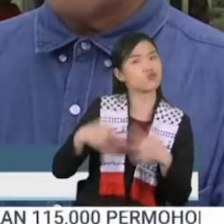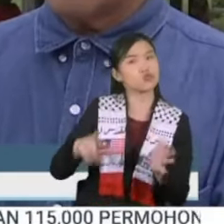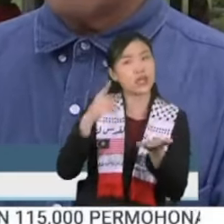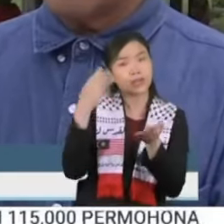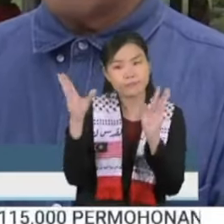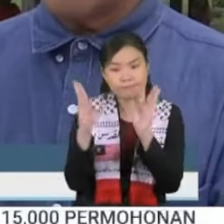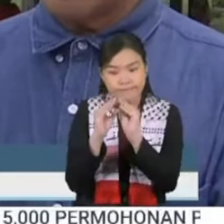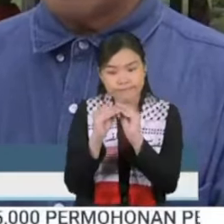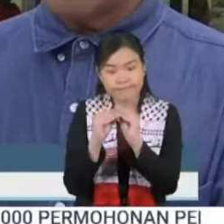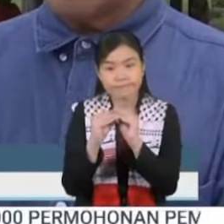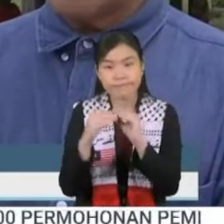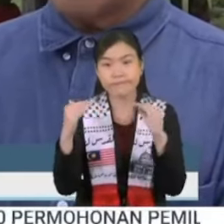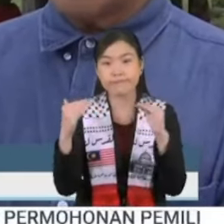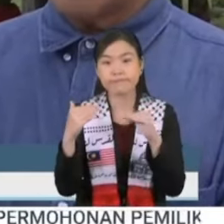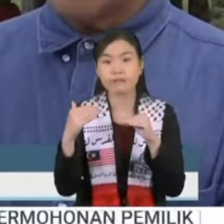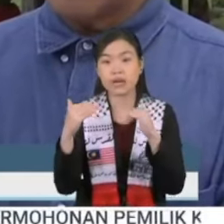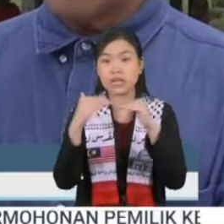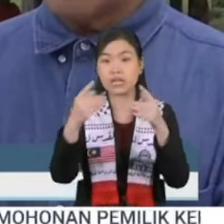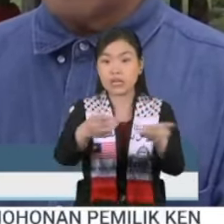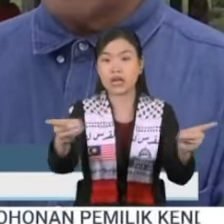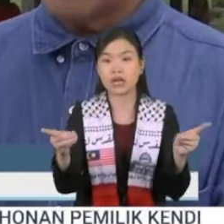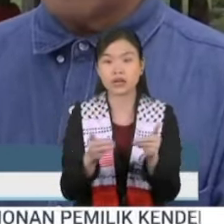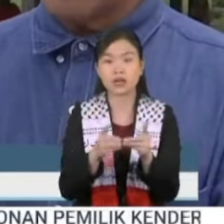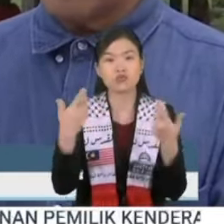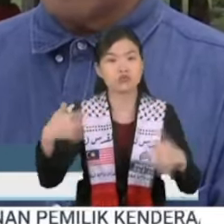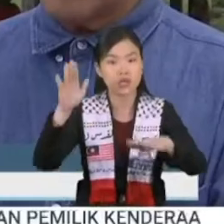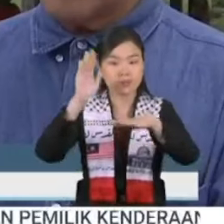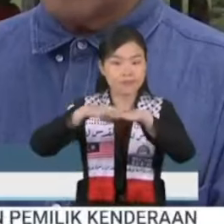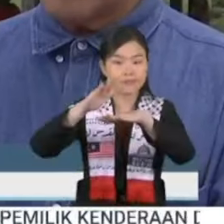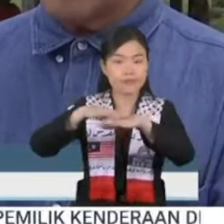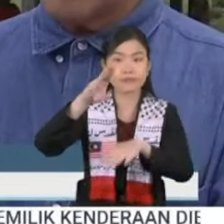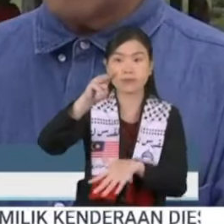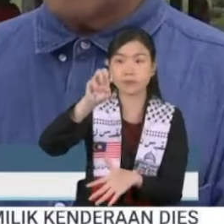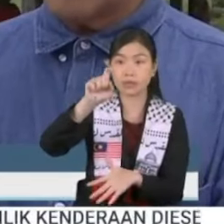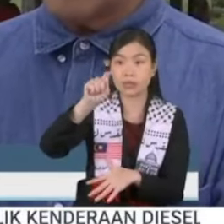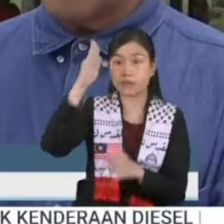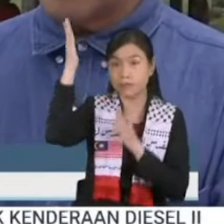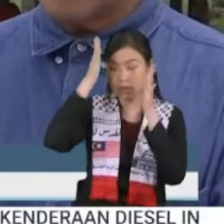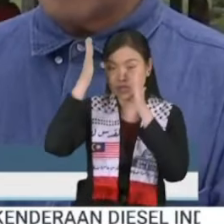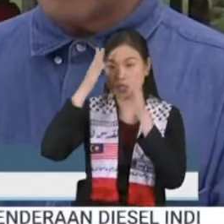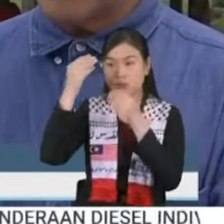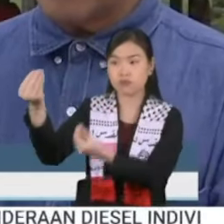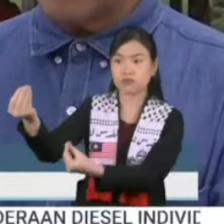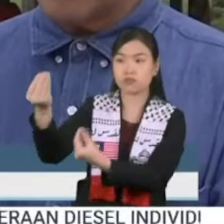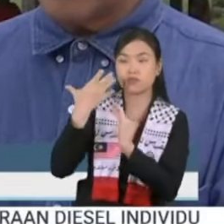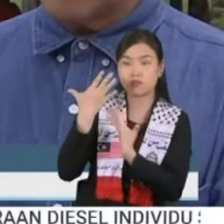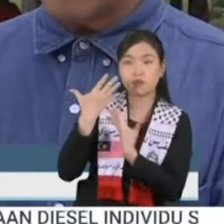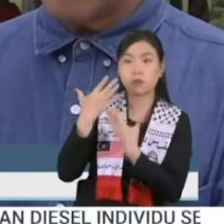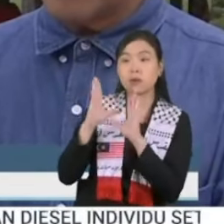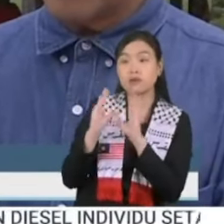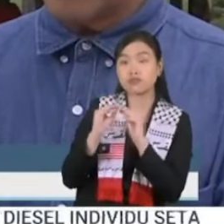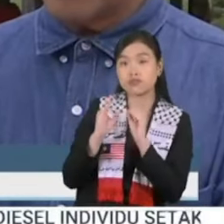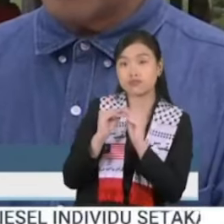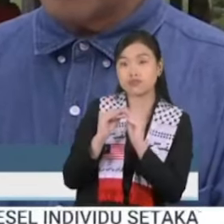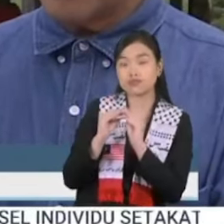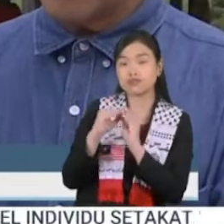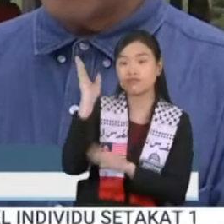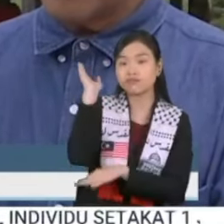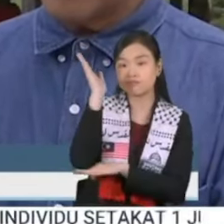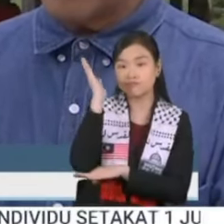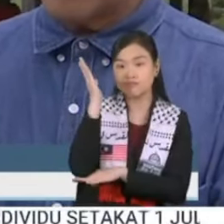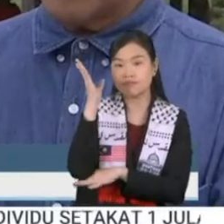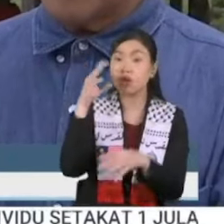dan kita ada minta Met Malaysia untuk memberi taklimat, dan pada masa